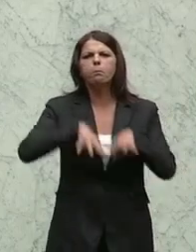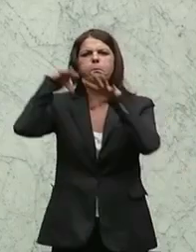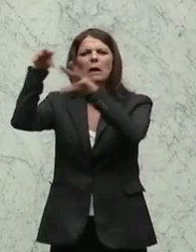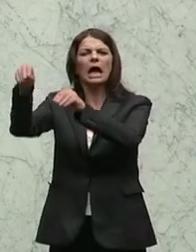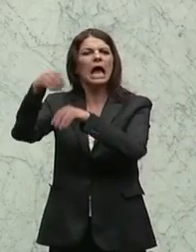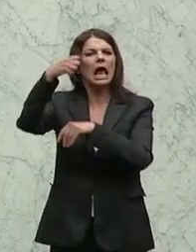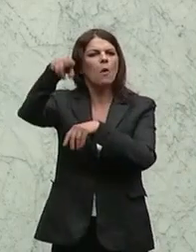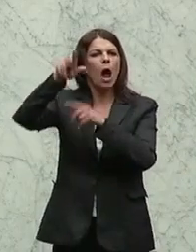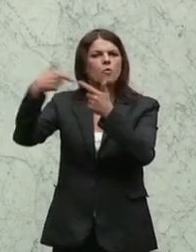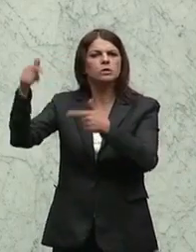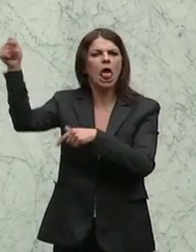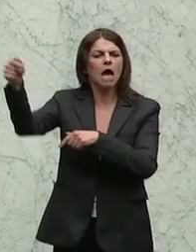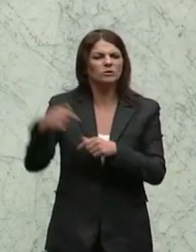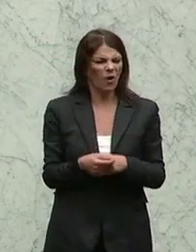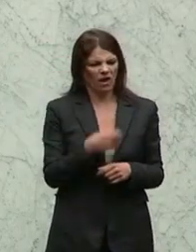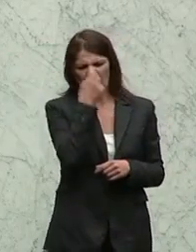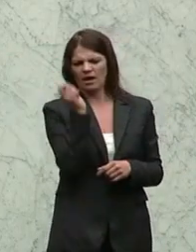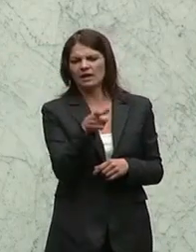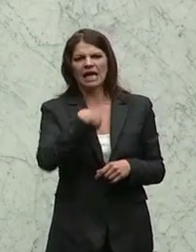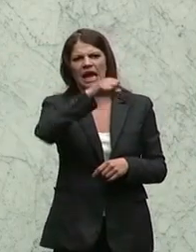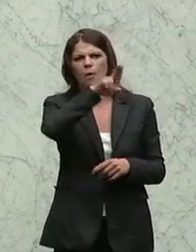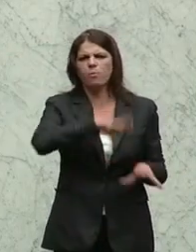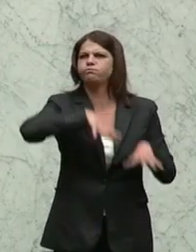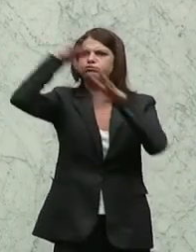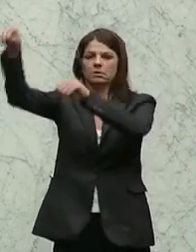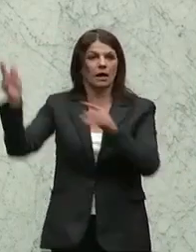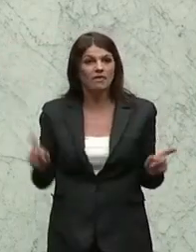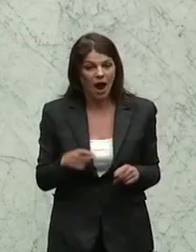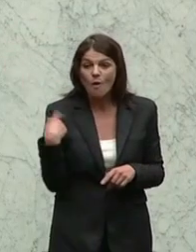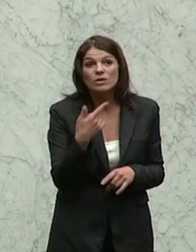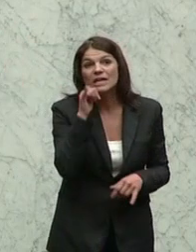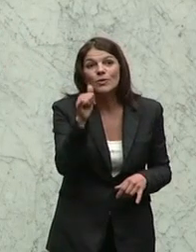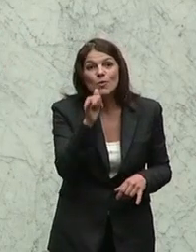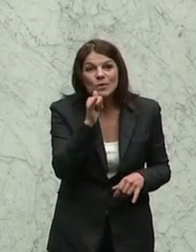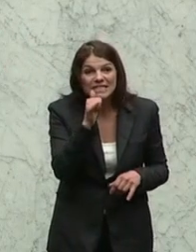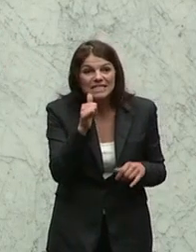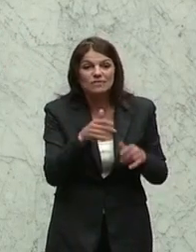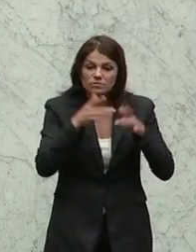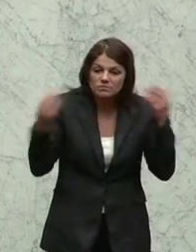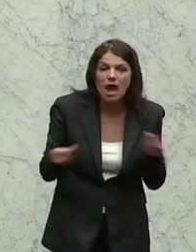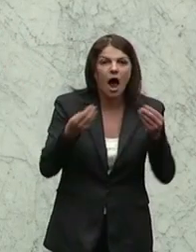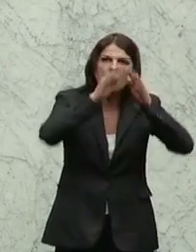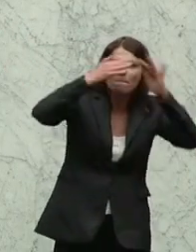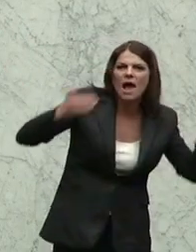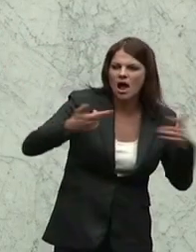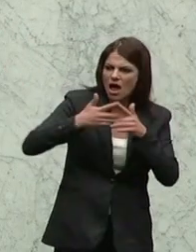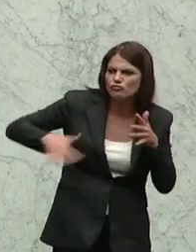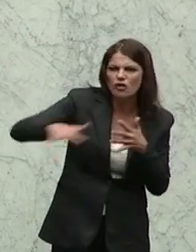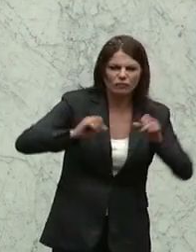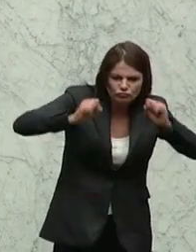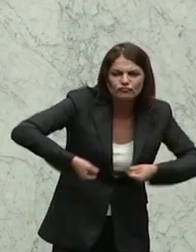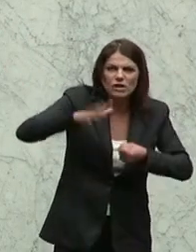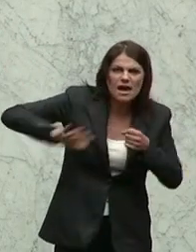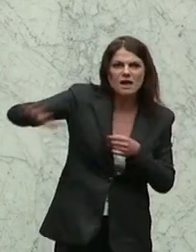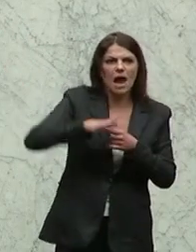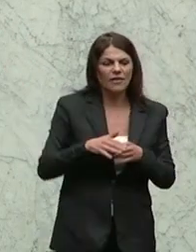billigere EU-Ausland oder gänzlich aus der EU hinaus. Nein, unsere touristischen Dinge, die Berge, die Landschaften, das Skigebiet